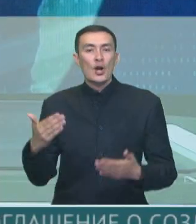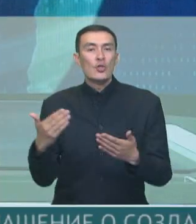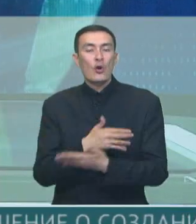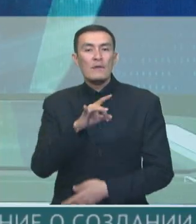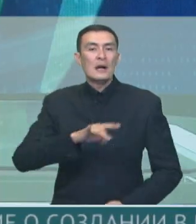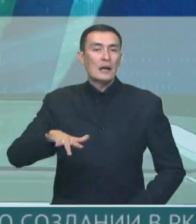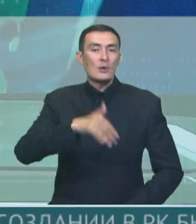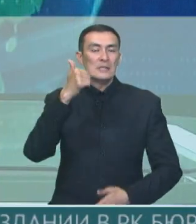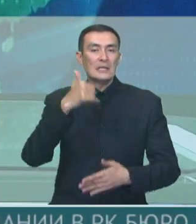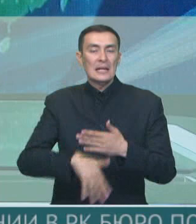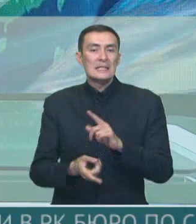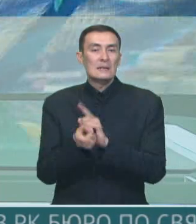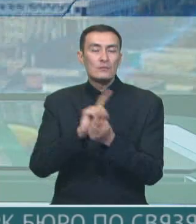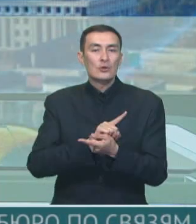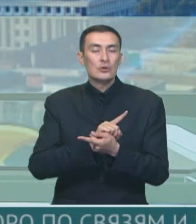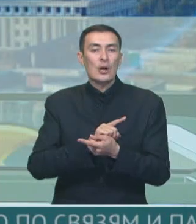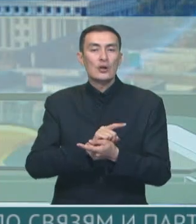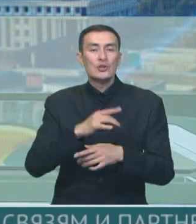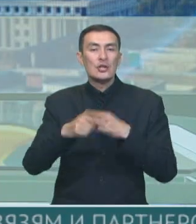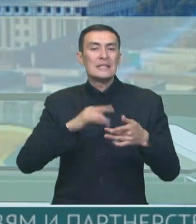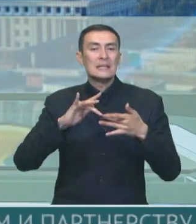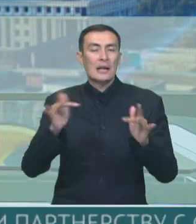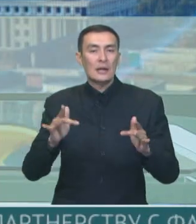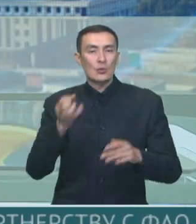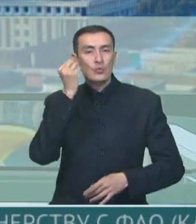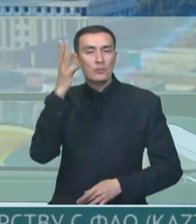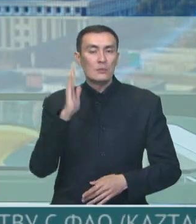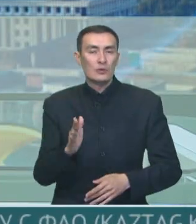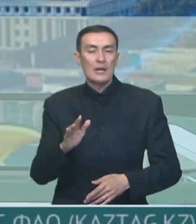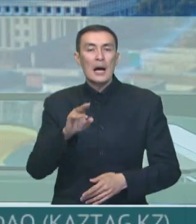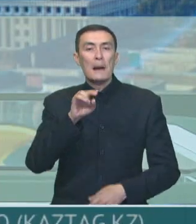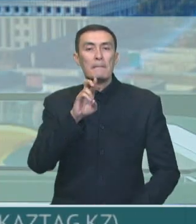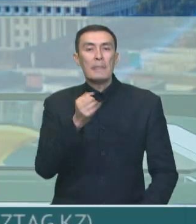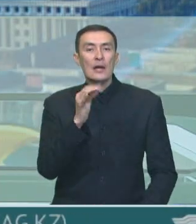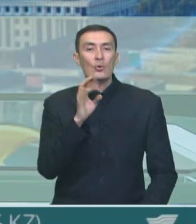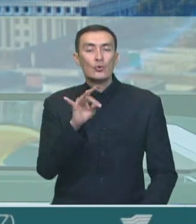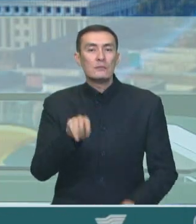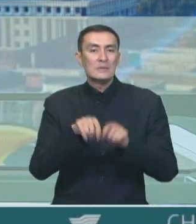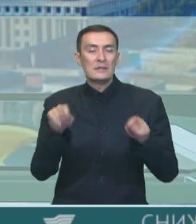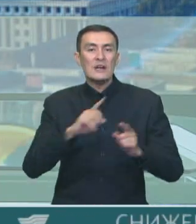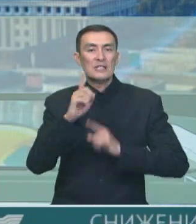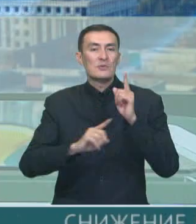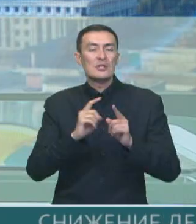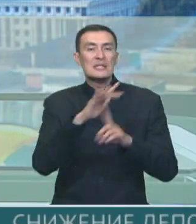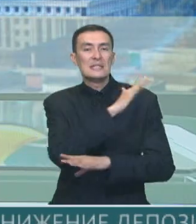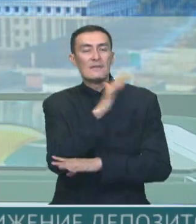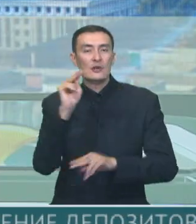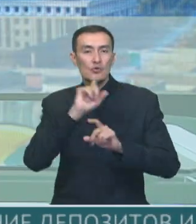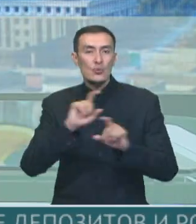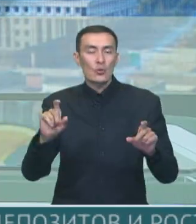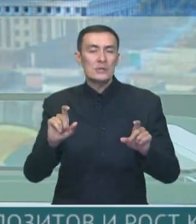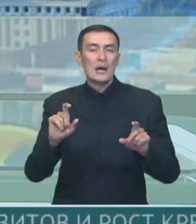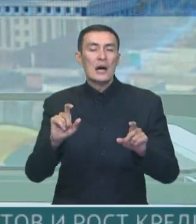Новый район столицы сделают умным. Такое обещание дают местные власти. В Байконуре планируют разбить космический сквер и построить школу